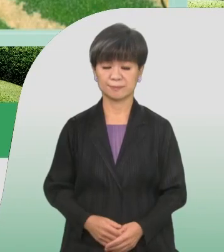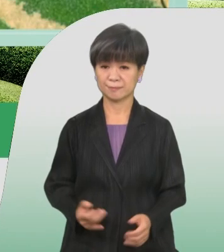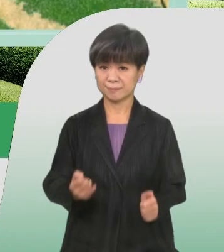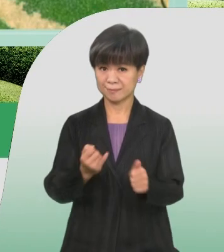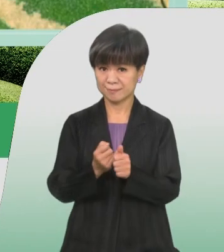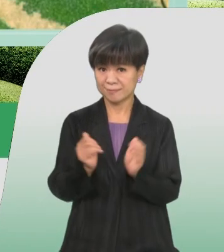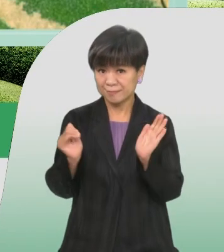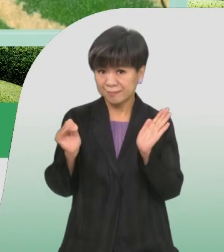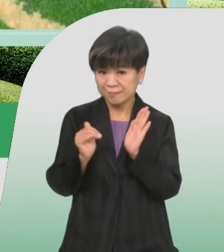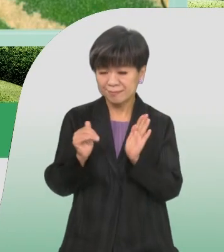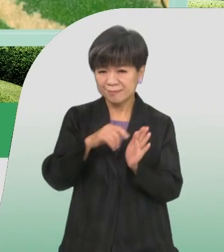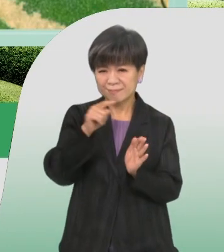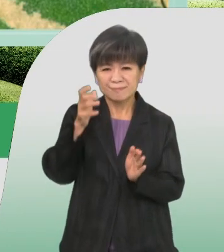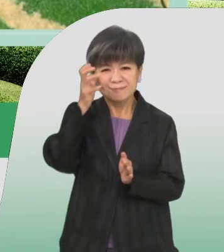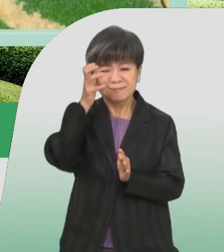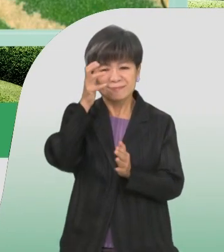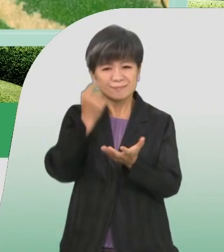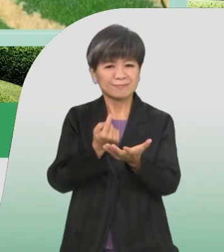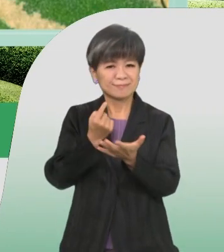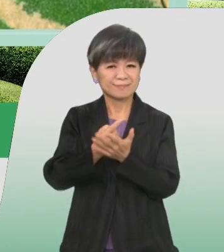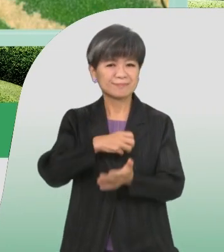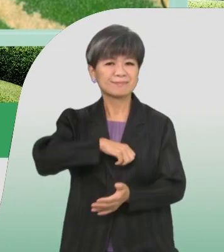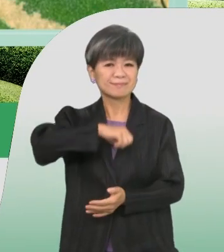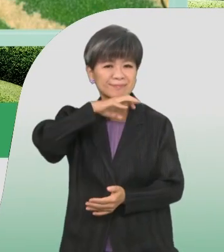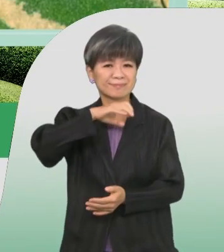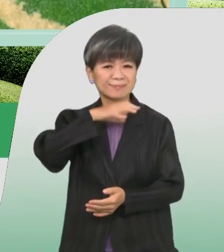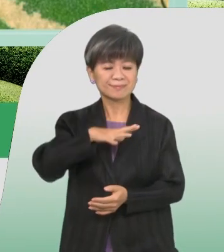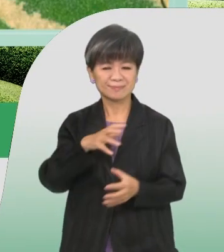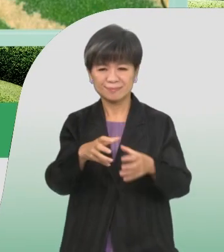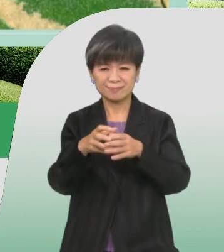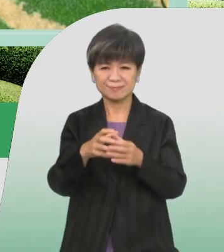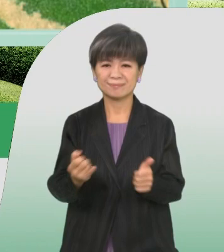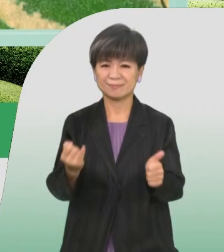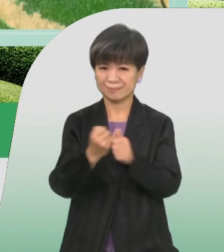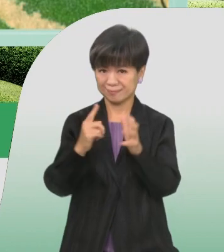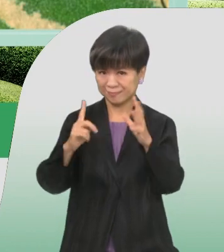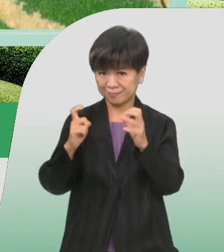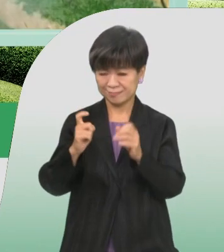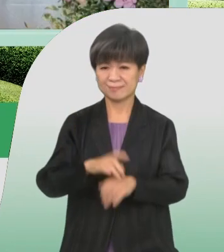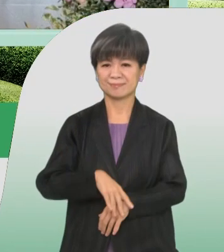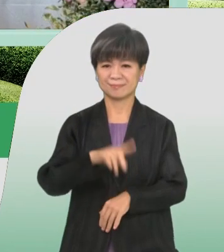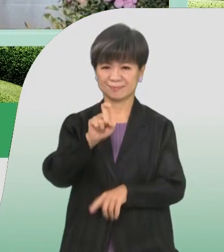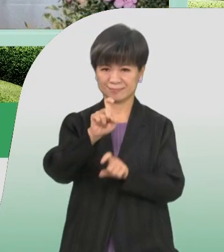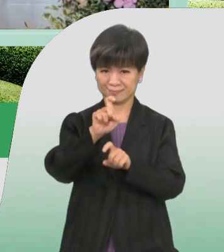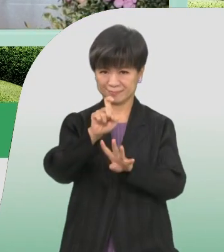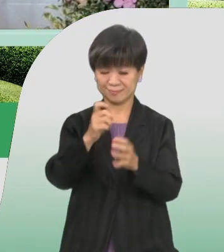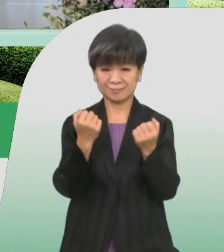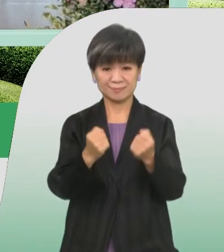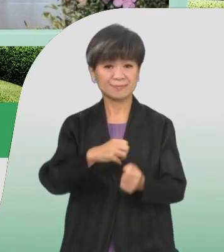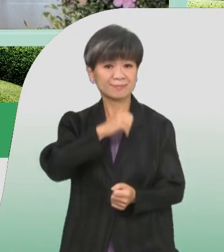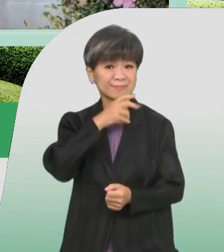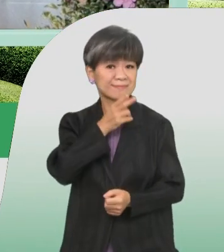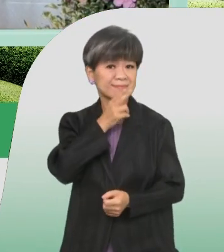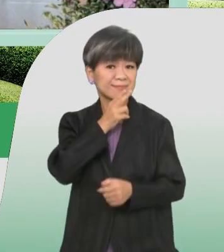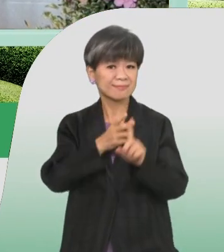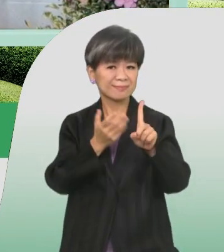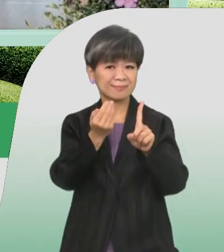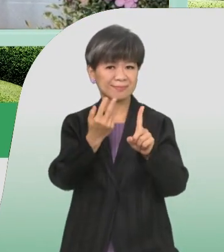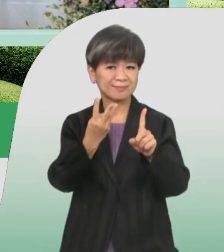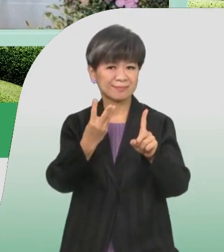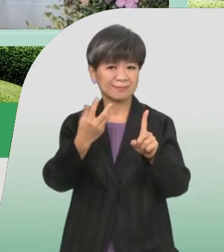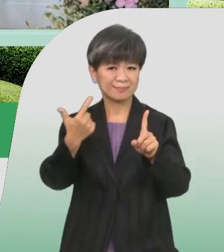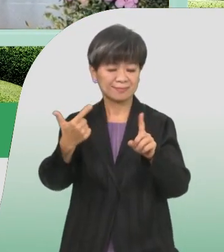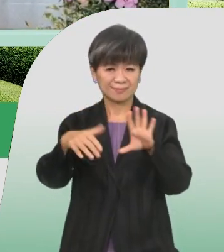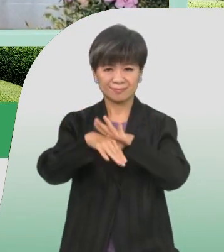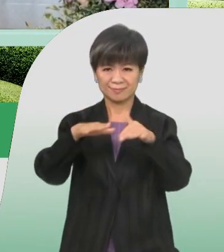当年东岛新年，都东上海参加的平东人十团婚礼，我的十年十四的平人是九三六